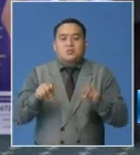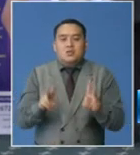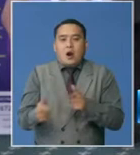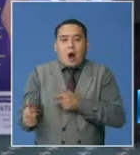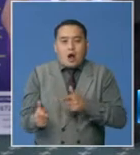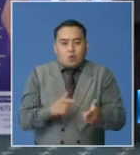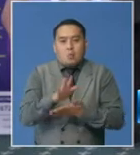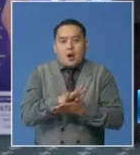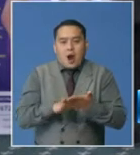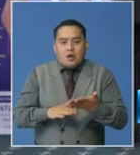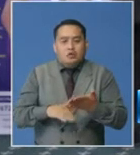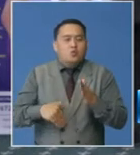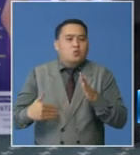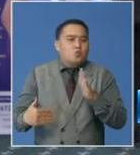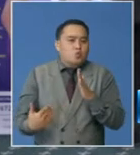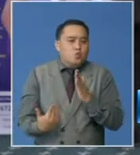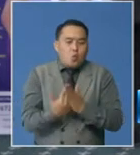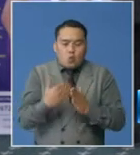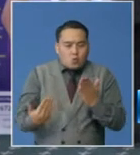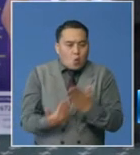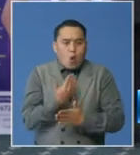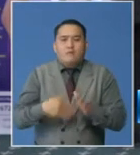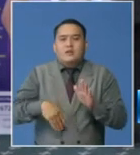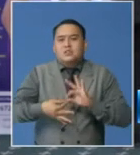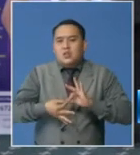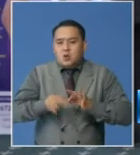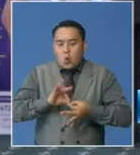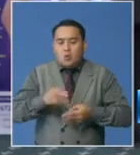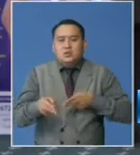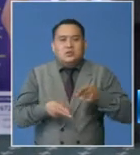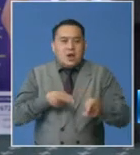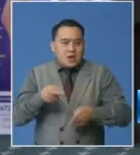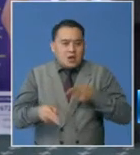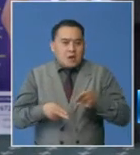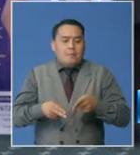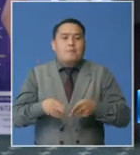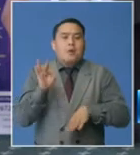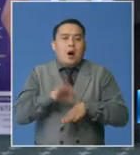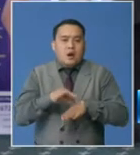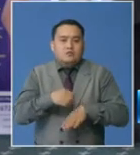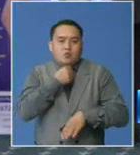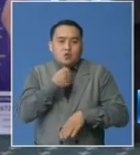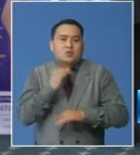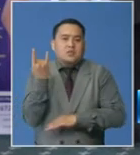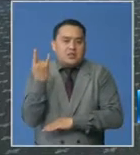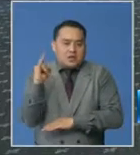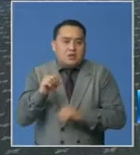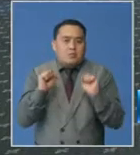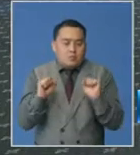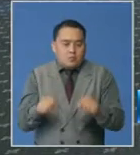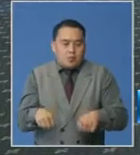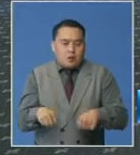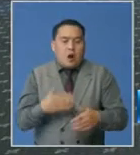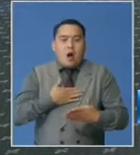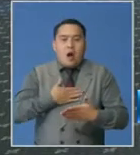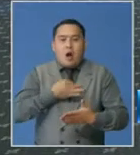готовы продолжить все самые современные методики лечения сложных и даже запущенных болезней как взрослым, так и детям.